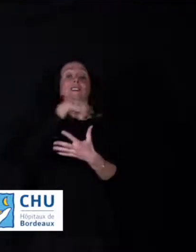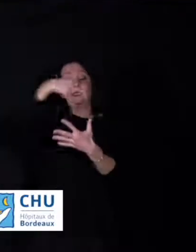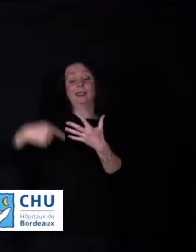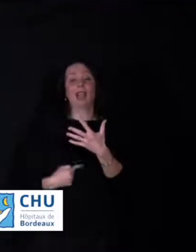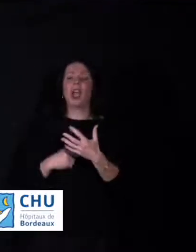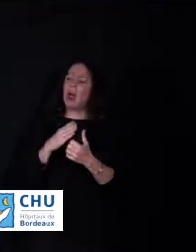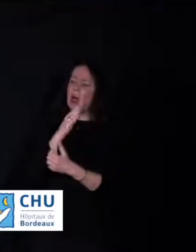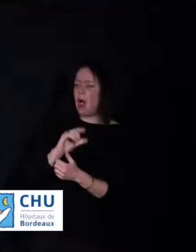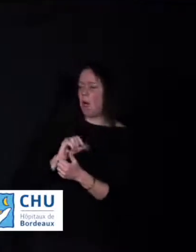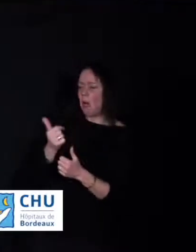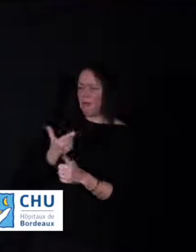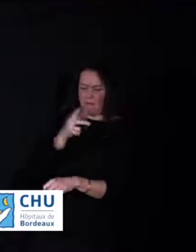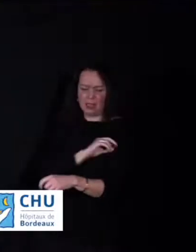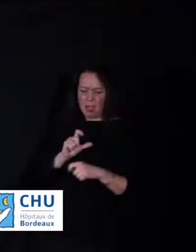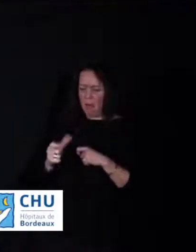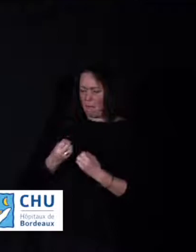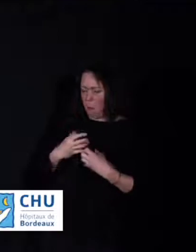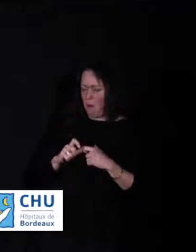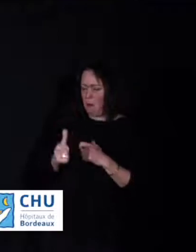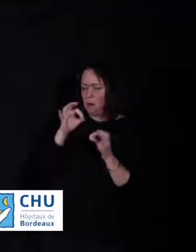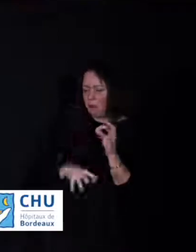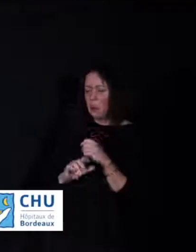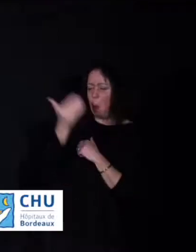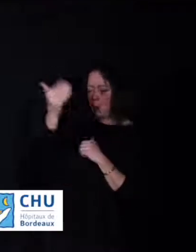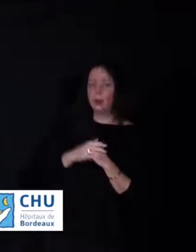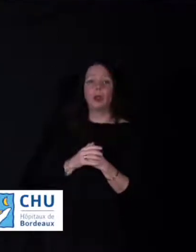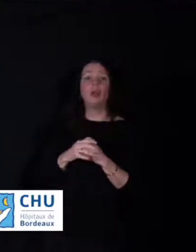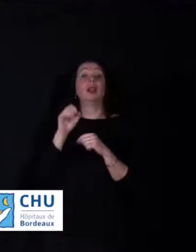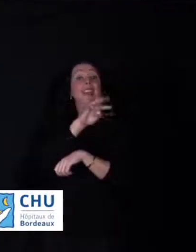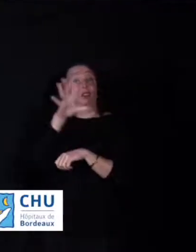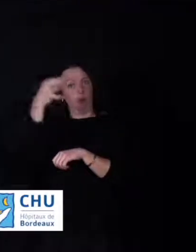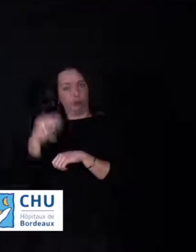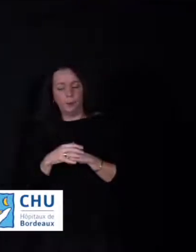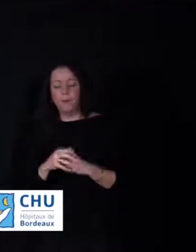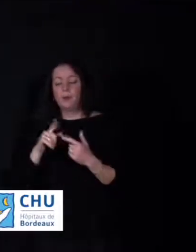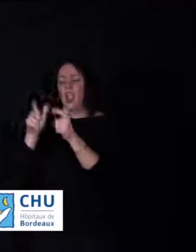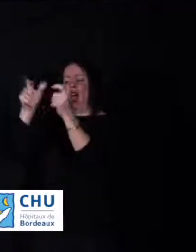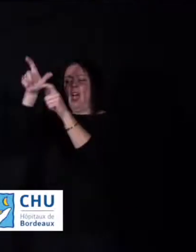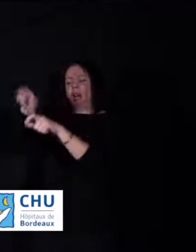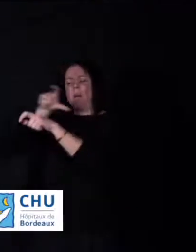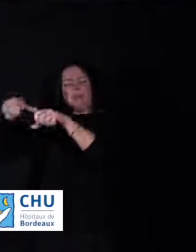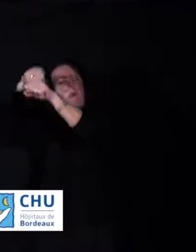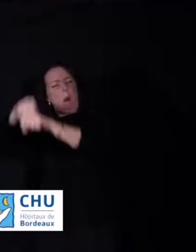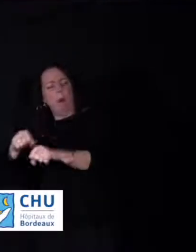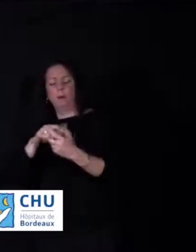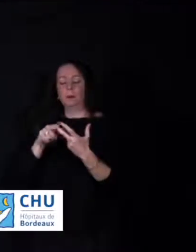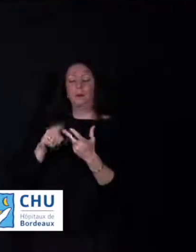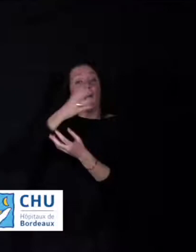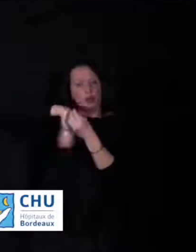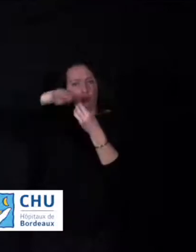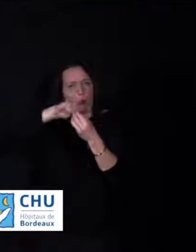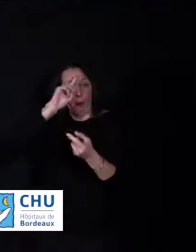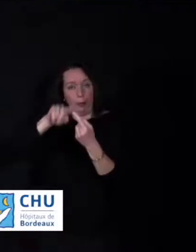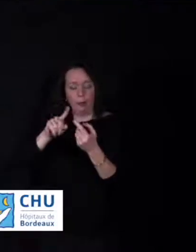effets secondaires en 1 pour 3/4 des vidéos, le lobbying pharmaceutique, les adjuvants, et enfin, pour